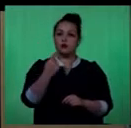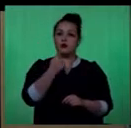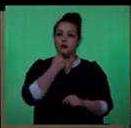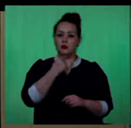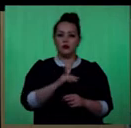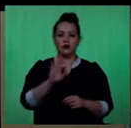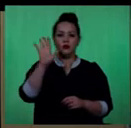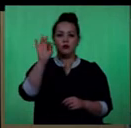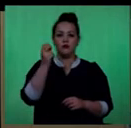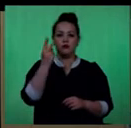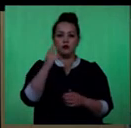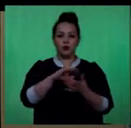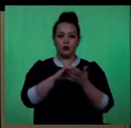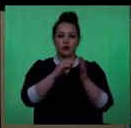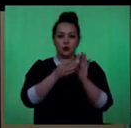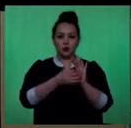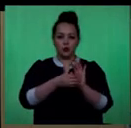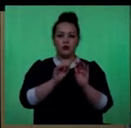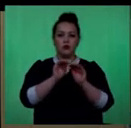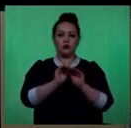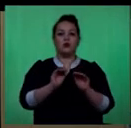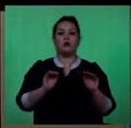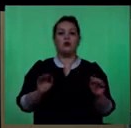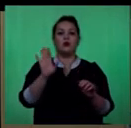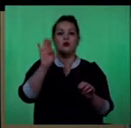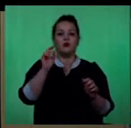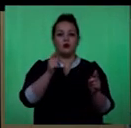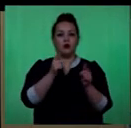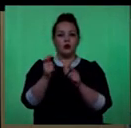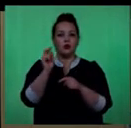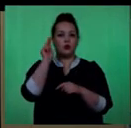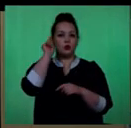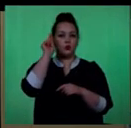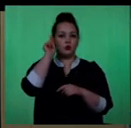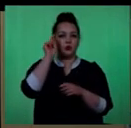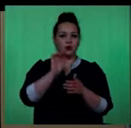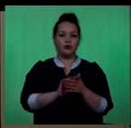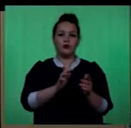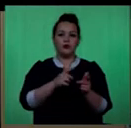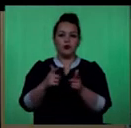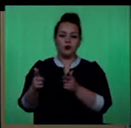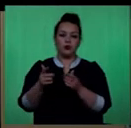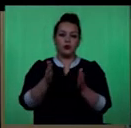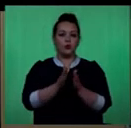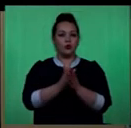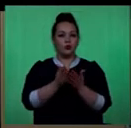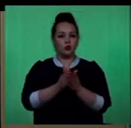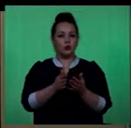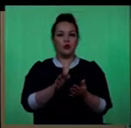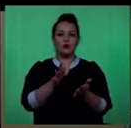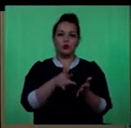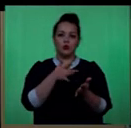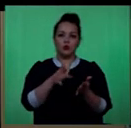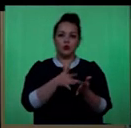во 2 классе ребята вы готовы к уроку приготовили учебник рабочую